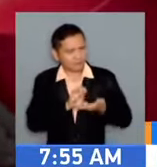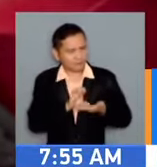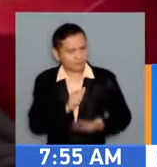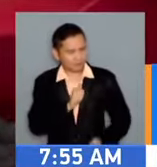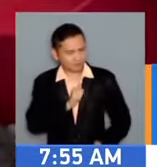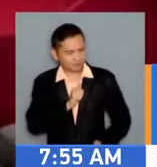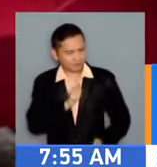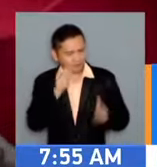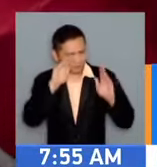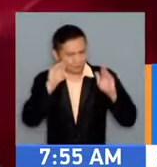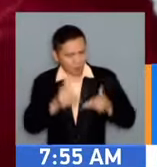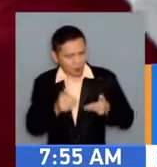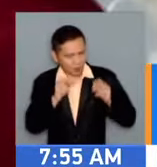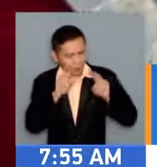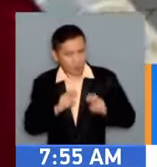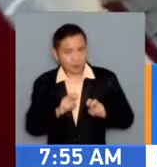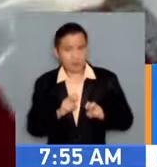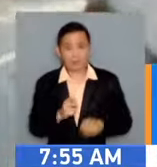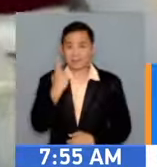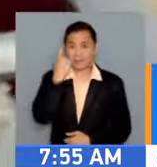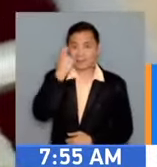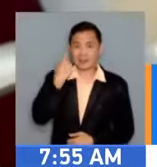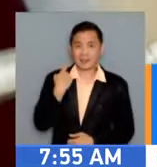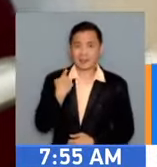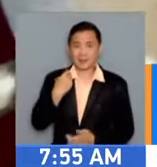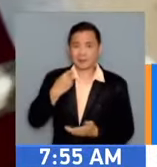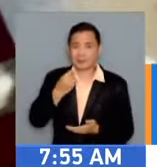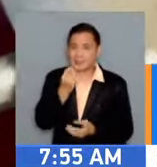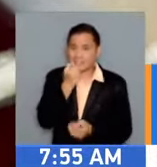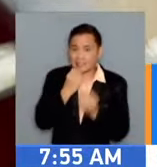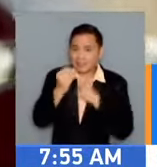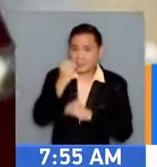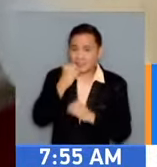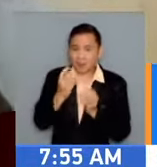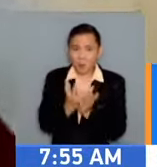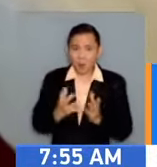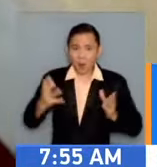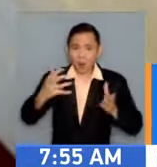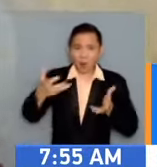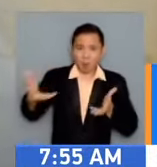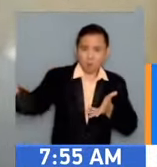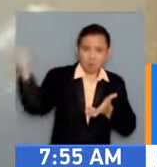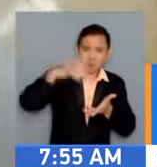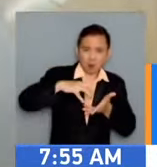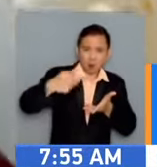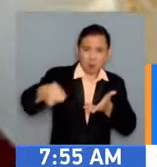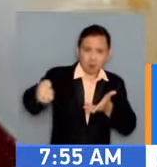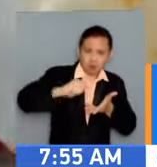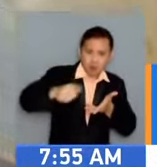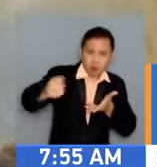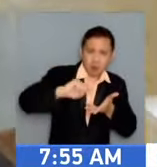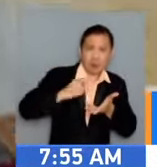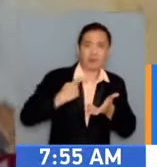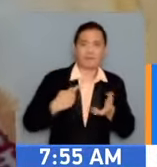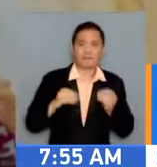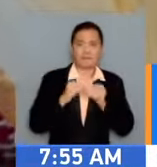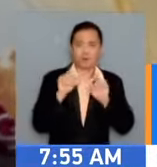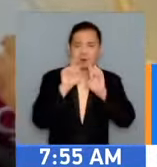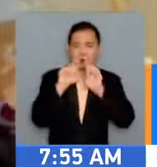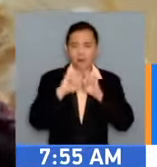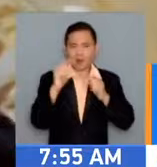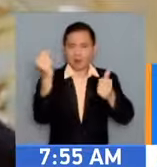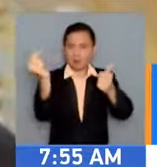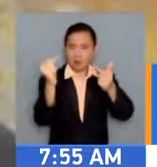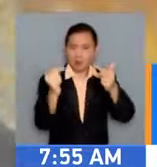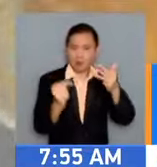Kasi, syempre, kanina tinikman ko na yung Pares Overload. Hmm. At marami pa tayong ibang ino-offer. Marami pa, oo. Tingnan nga natin, sir, excuse me